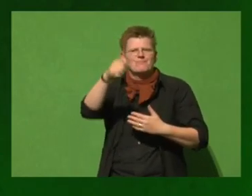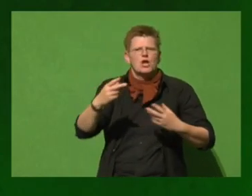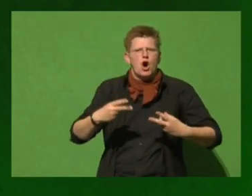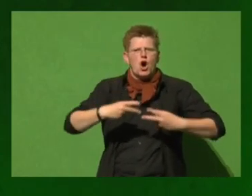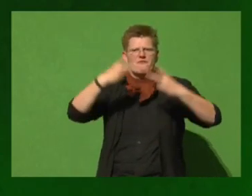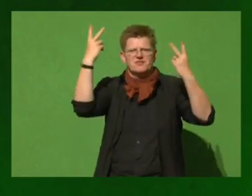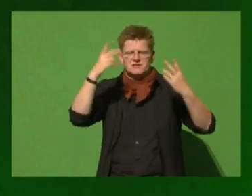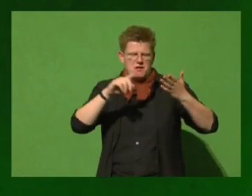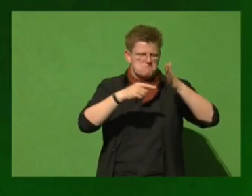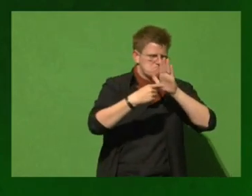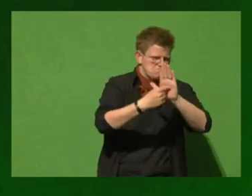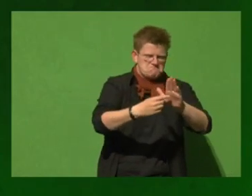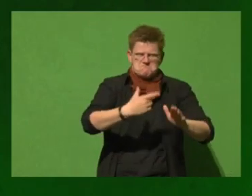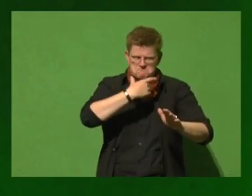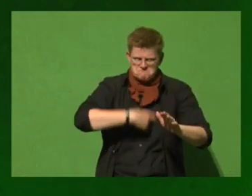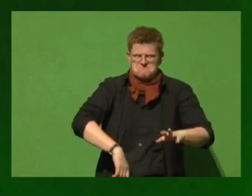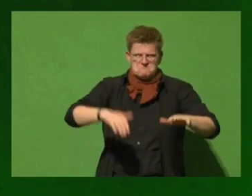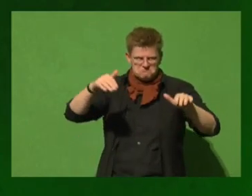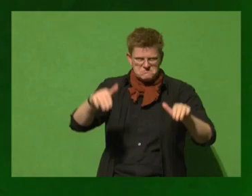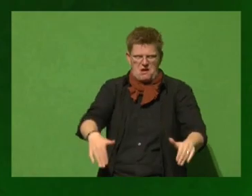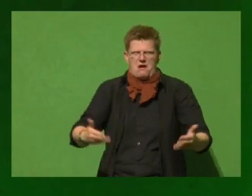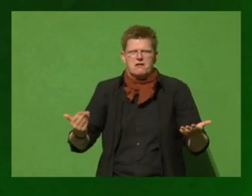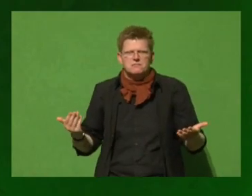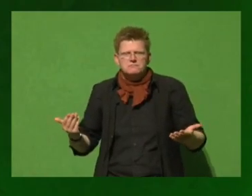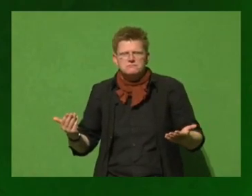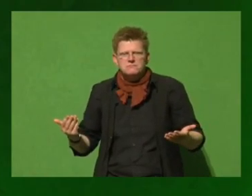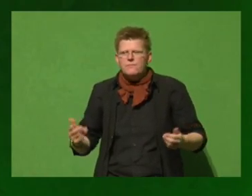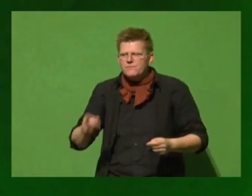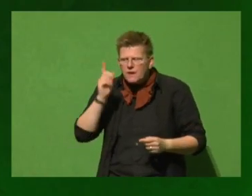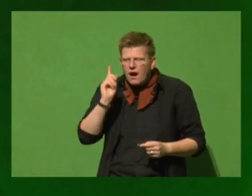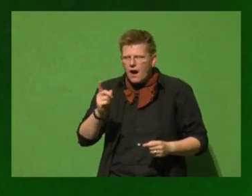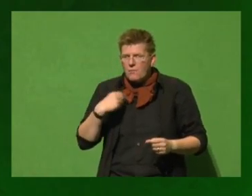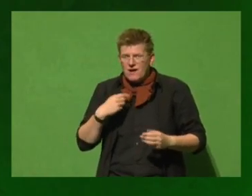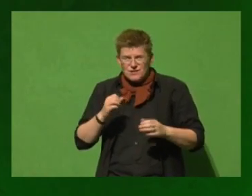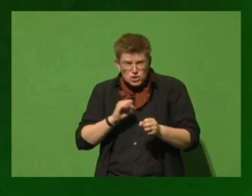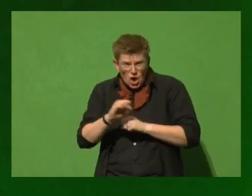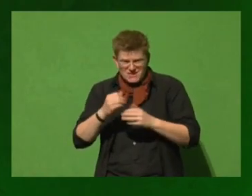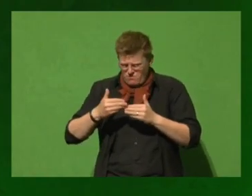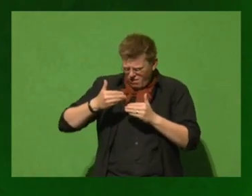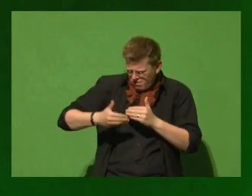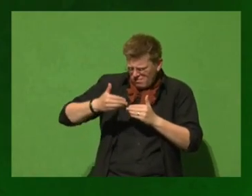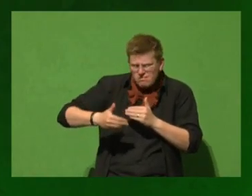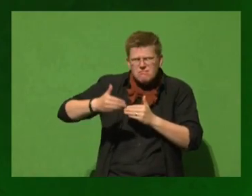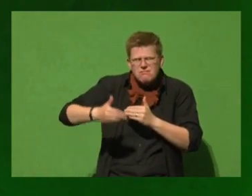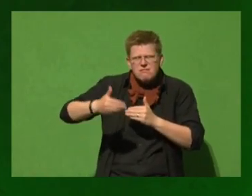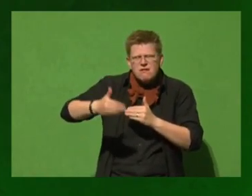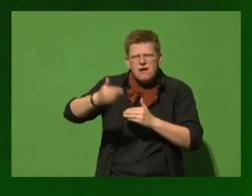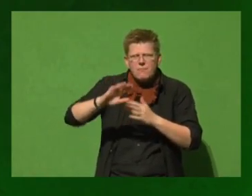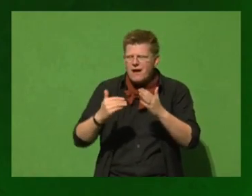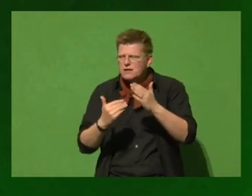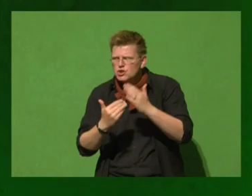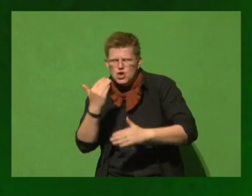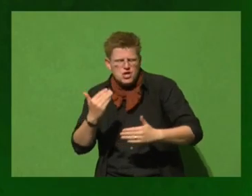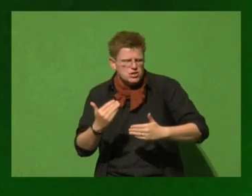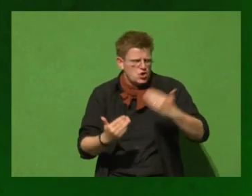Woche verging, ohne zusätzliche Enthüllungen. Enthüllungen darüber, über das